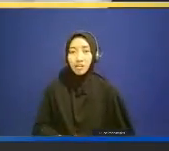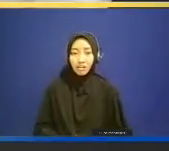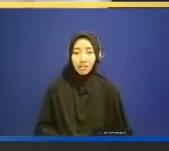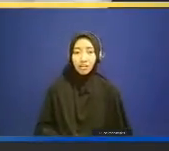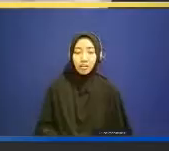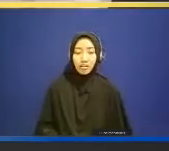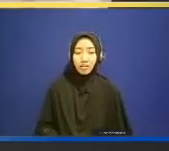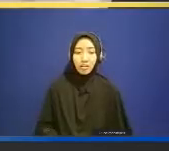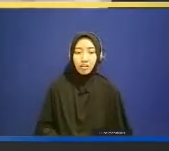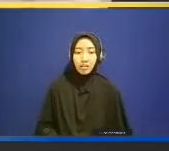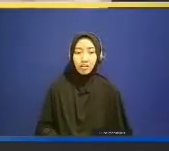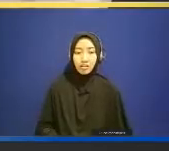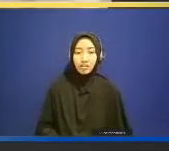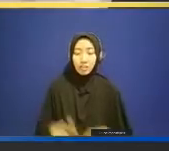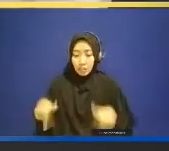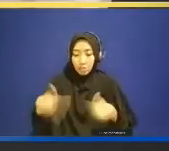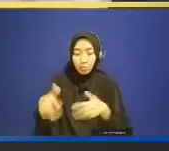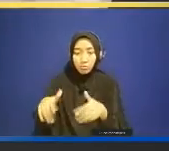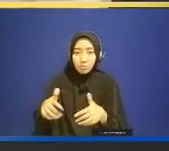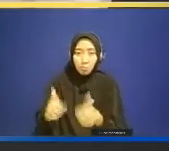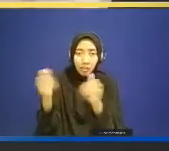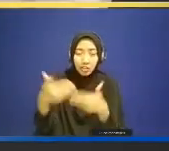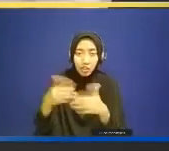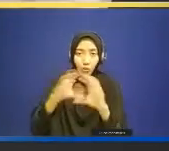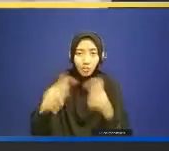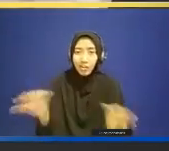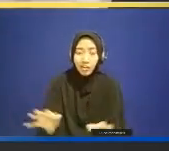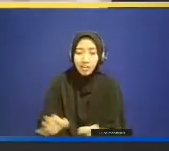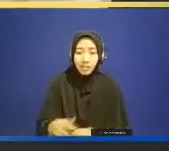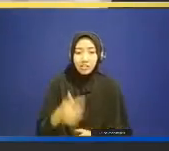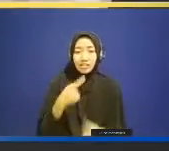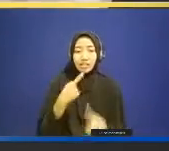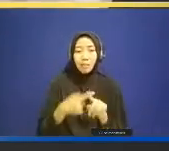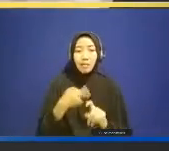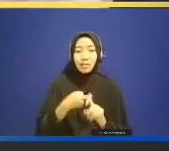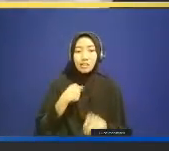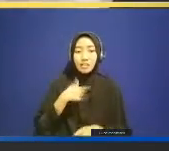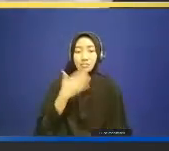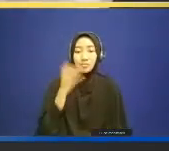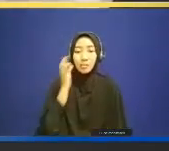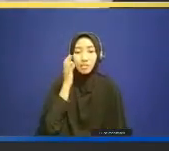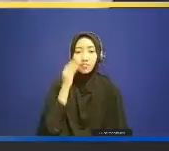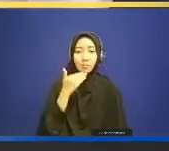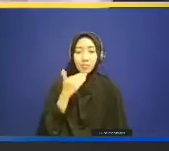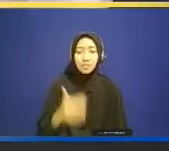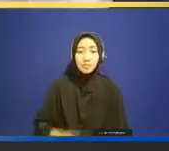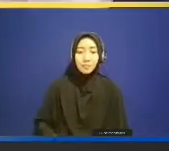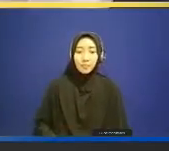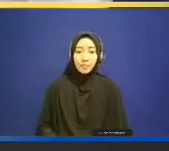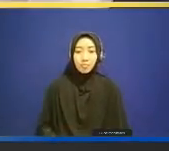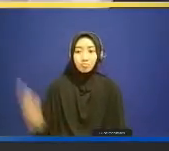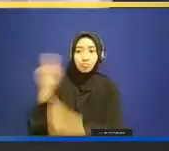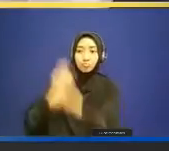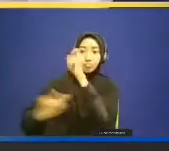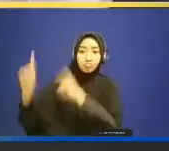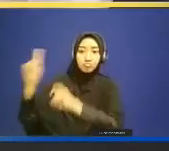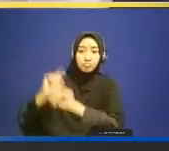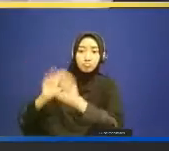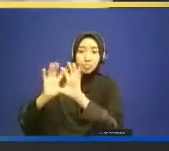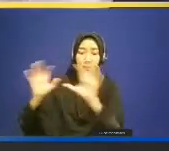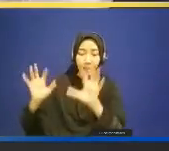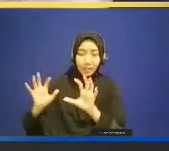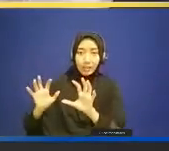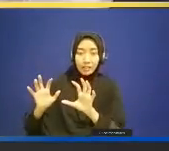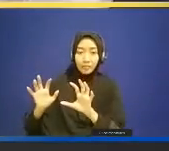map living in the best world itu mungkin itu aja tambahan dari saya adiknya baik oke ini banyak sekali pertanyaan yang masuk bahwa Bapak